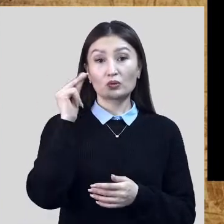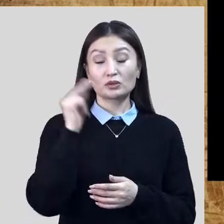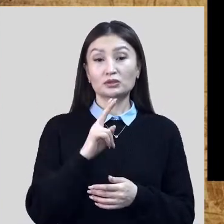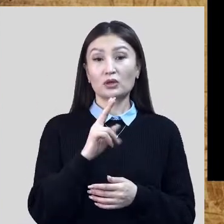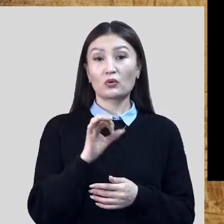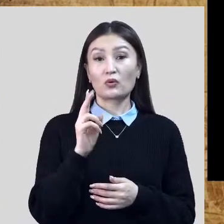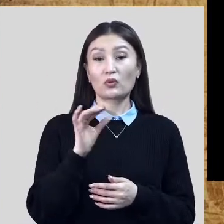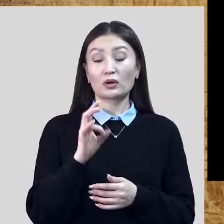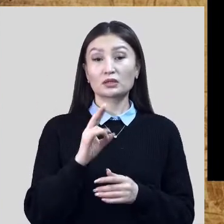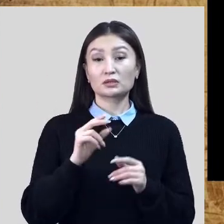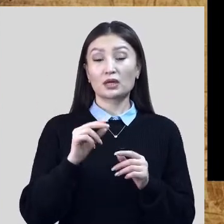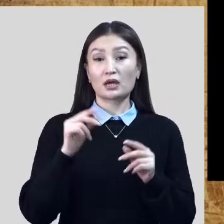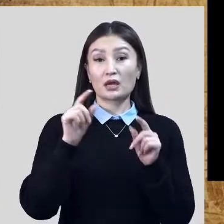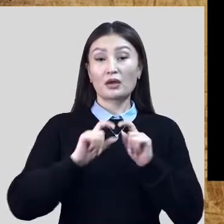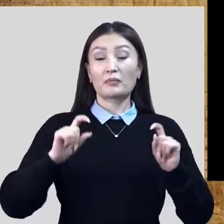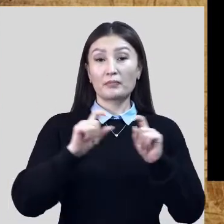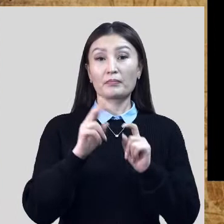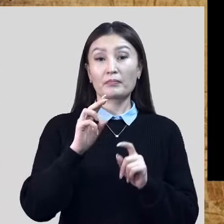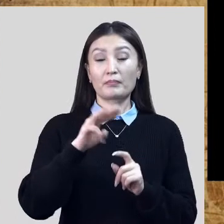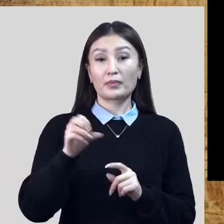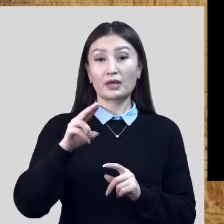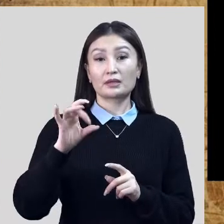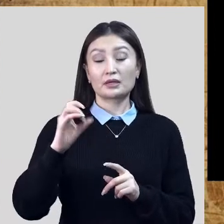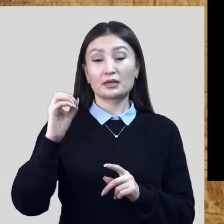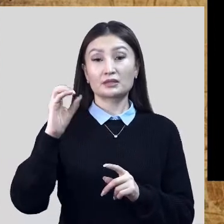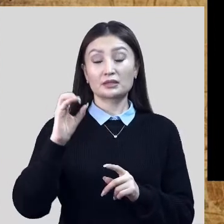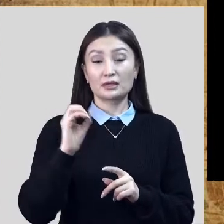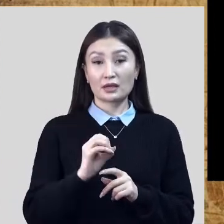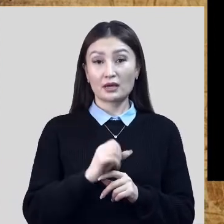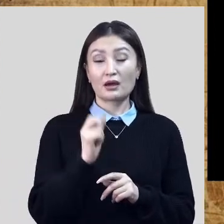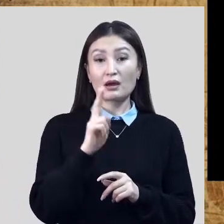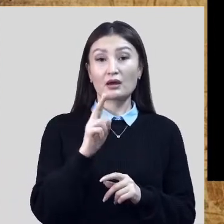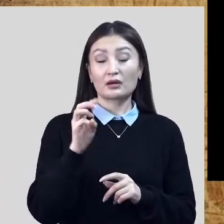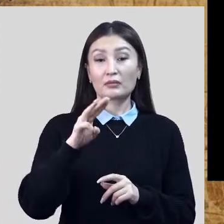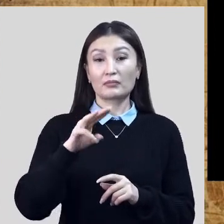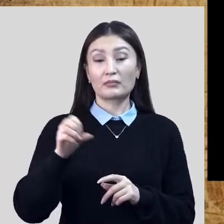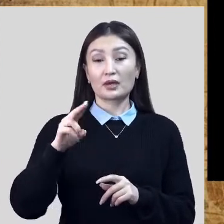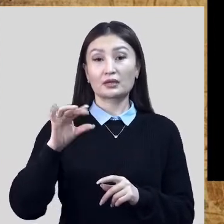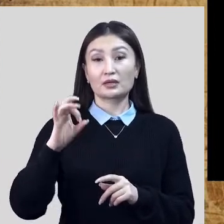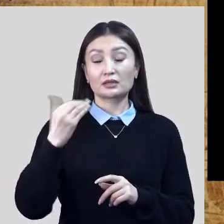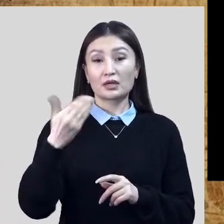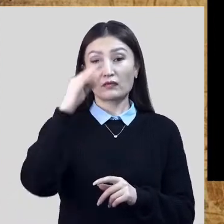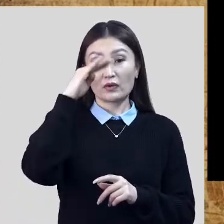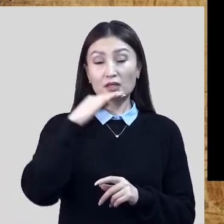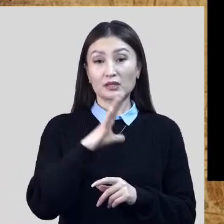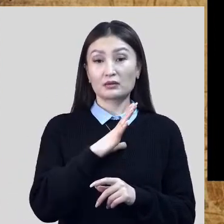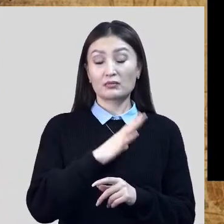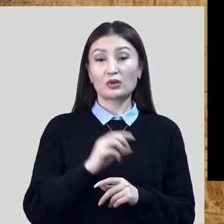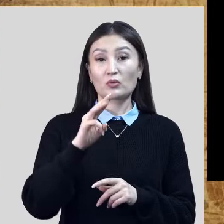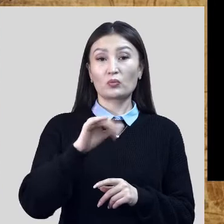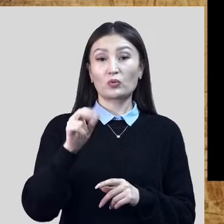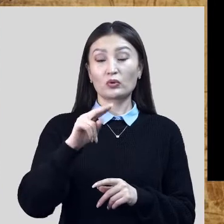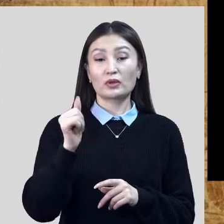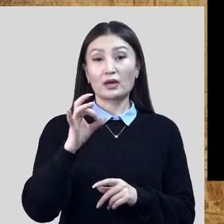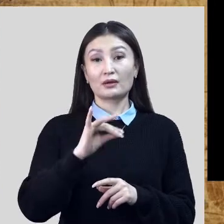в Коканском медресе Тум-Катар, позже в Маргиланском медресе Ак-Медресе, где его отец был мударисом. Живому